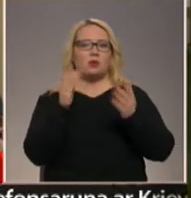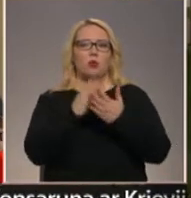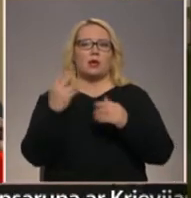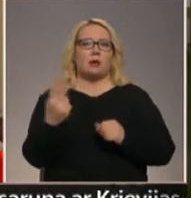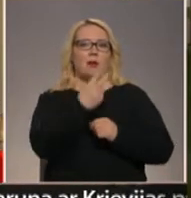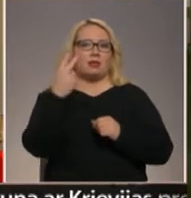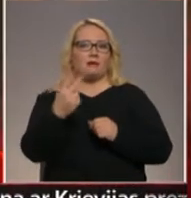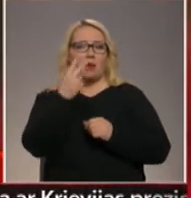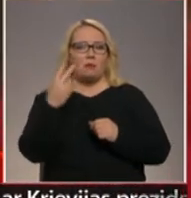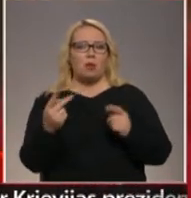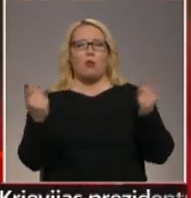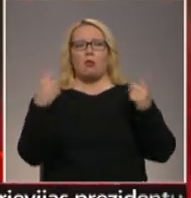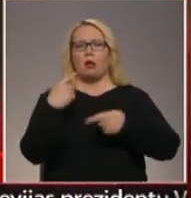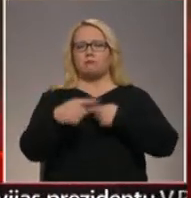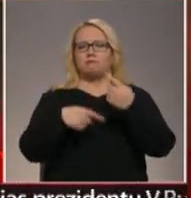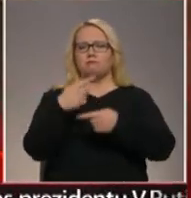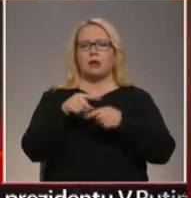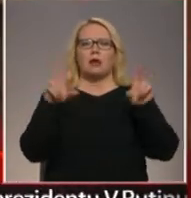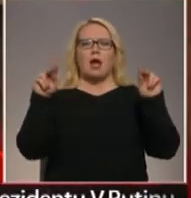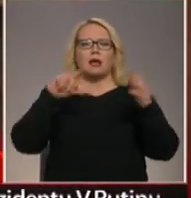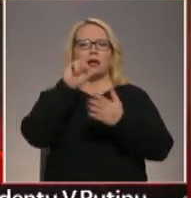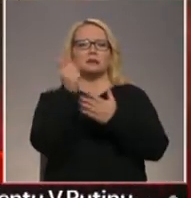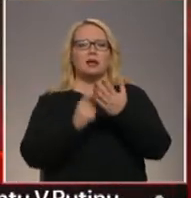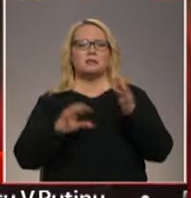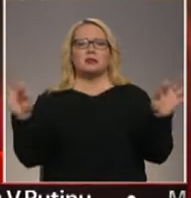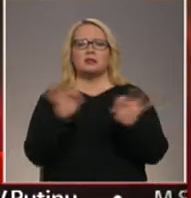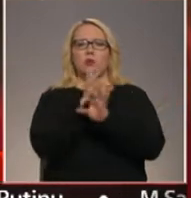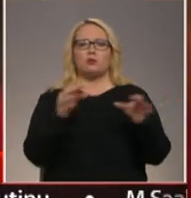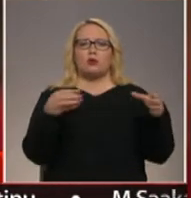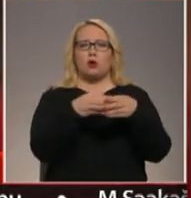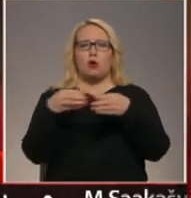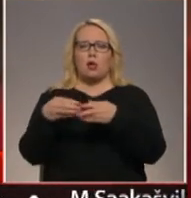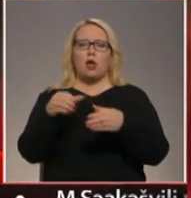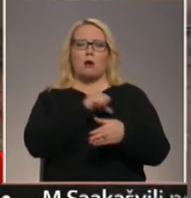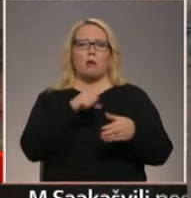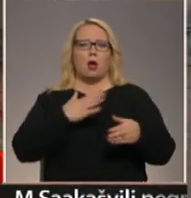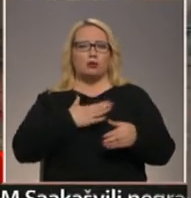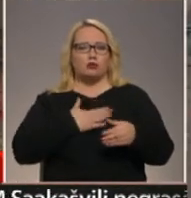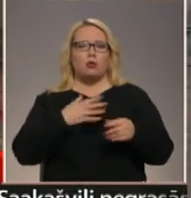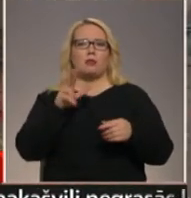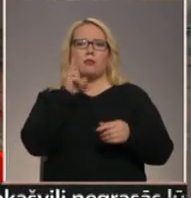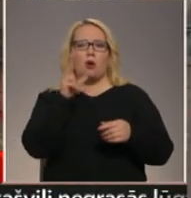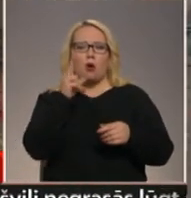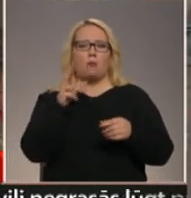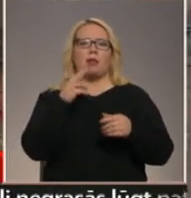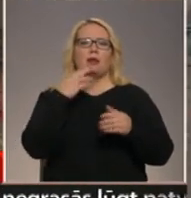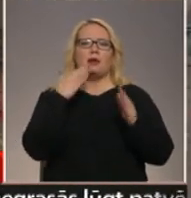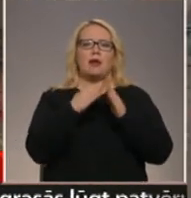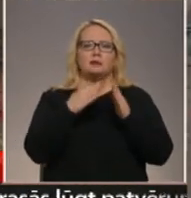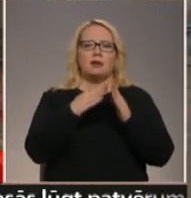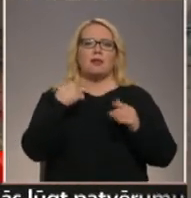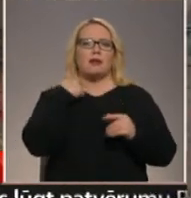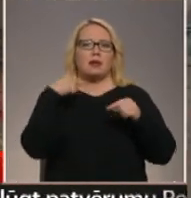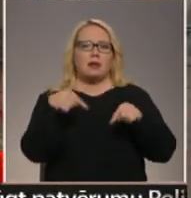gadiem, laika gaitā tajā uzņemti garīgās dziesmas dziedošie kolektīvi no pašmāju poļu skolām Daugavpilī, Rēzeknē un Rīgā, kā